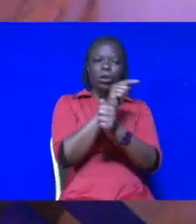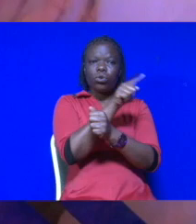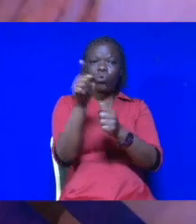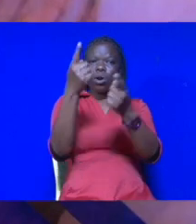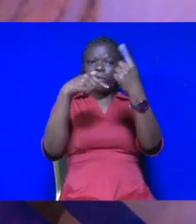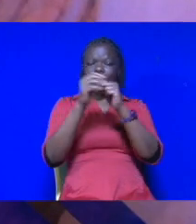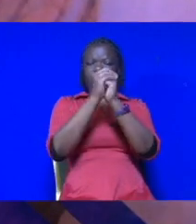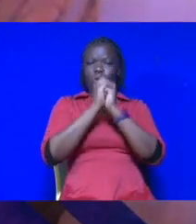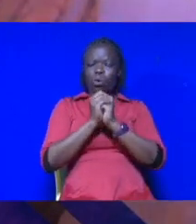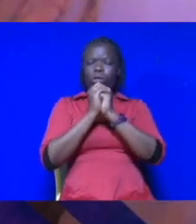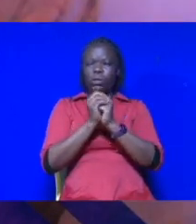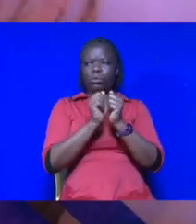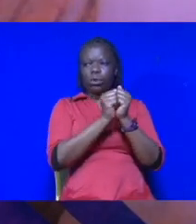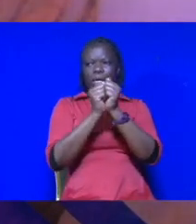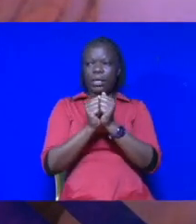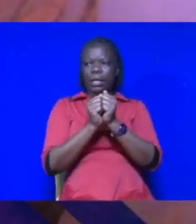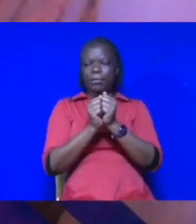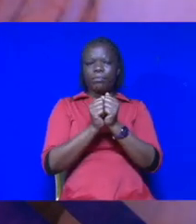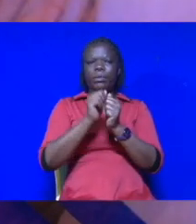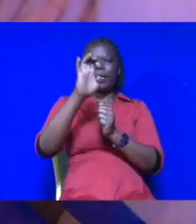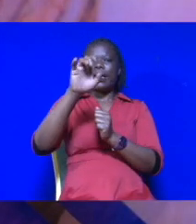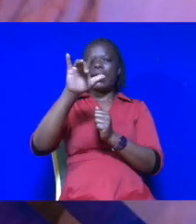Mungu, twende pamoja. Elia anasema hivi: